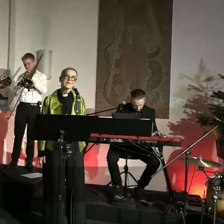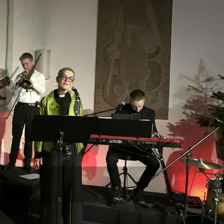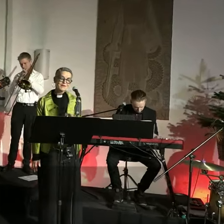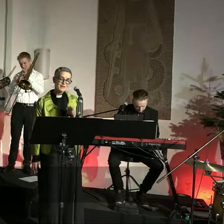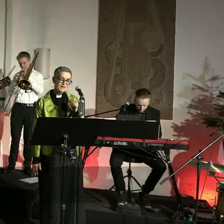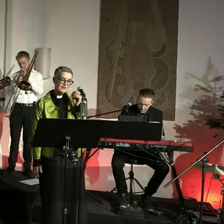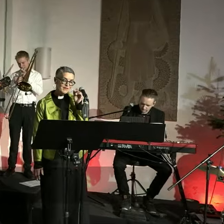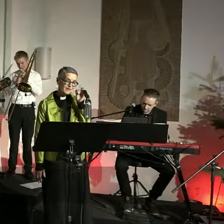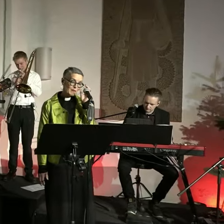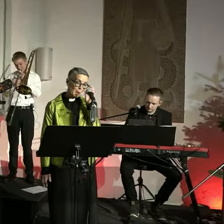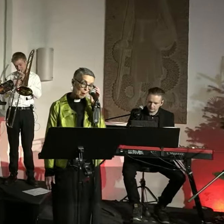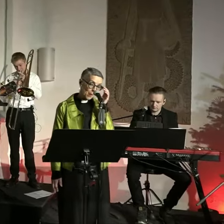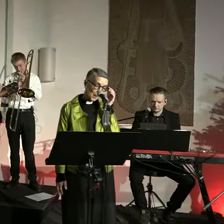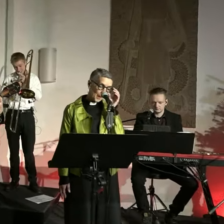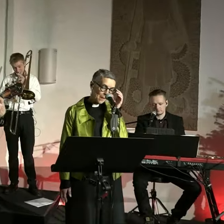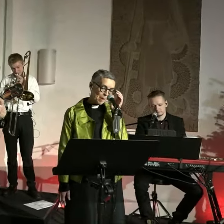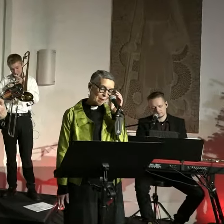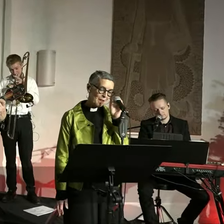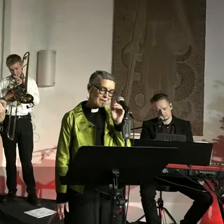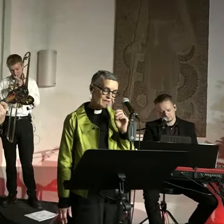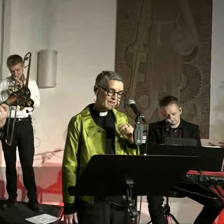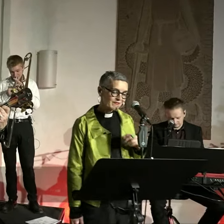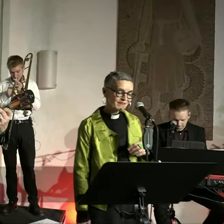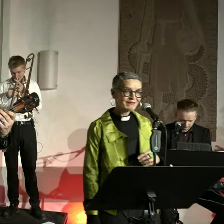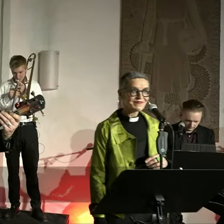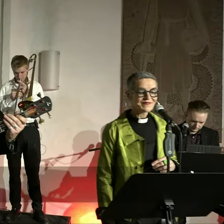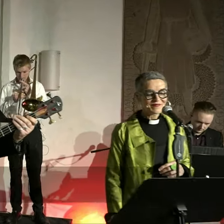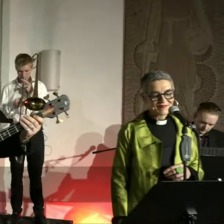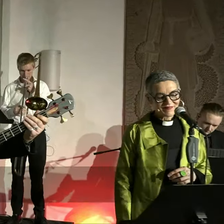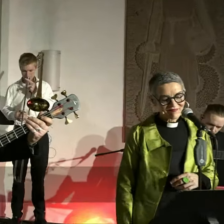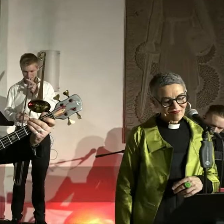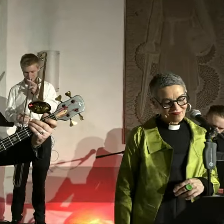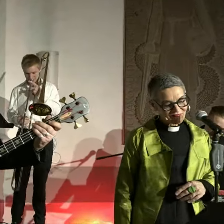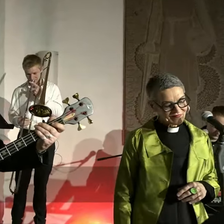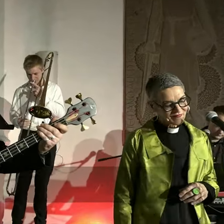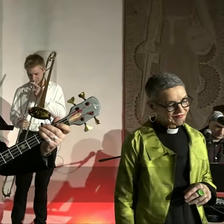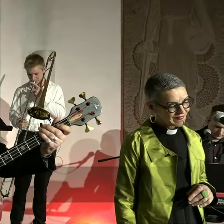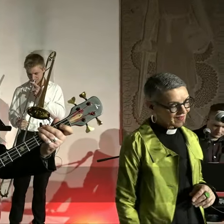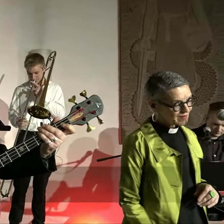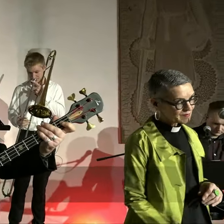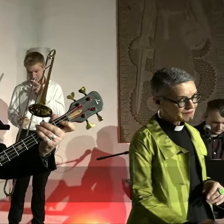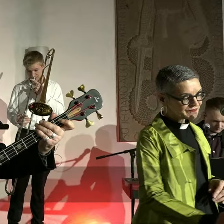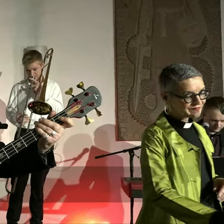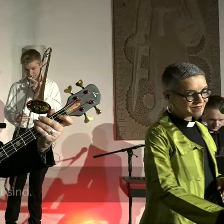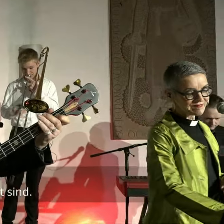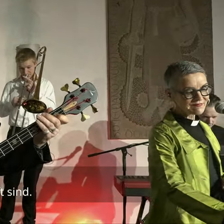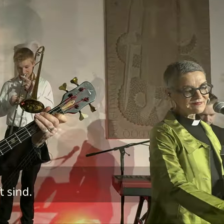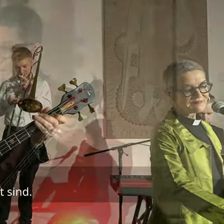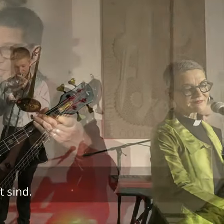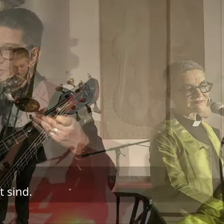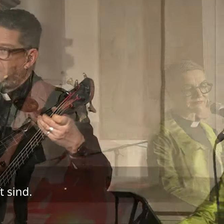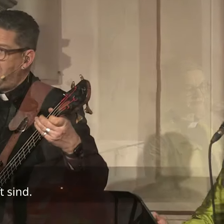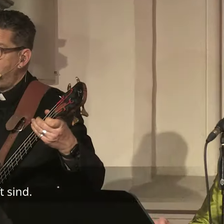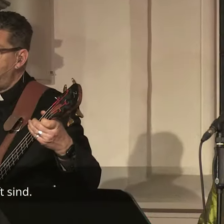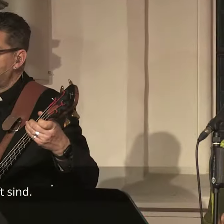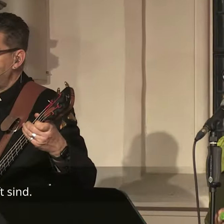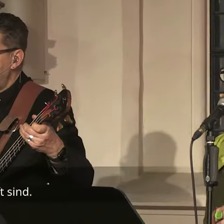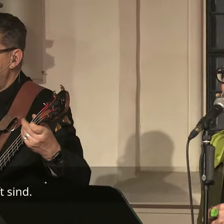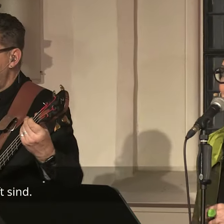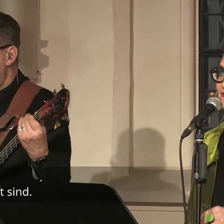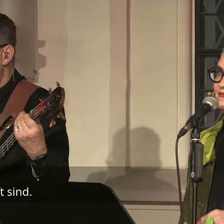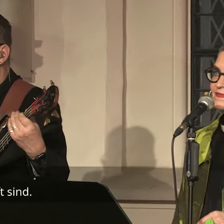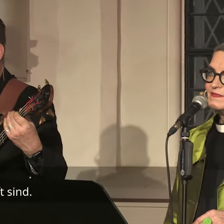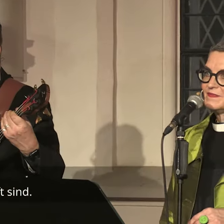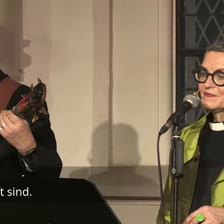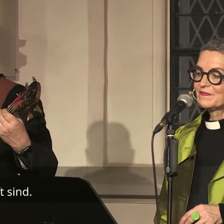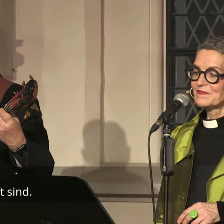Just has started, where children are playing magic sparks in